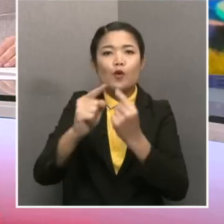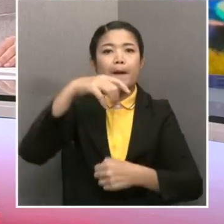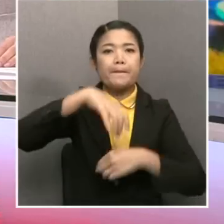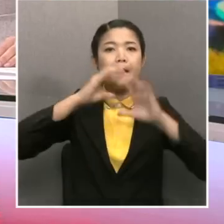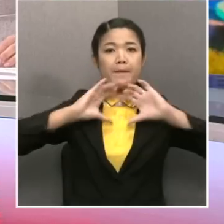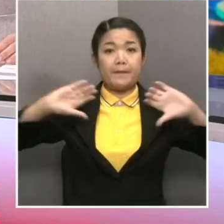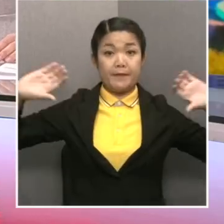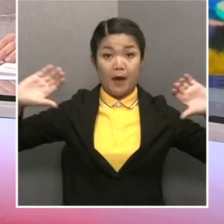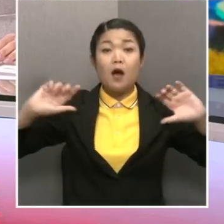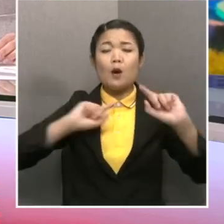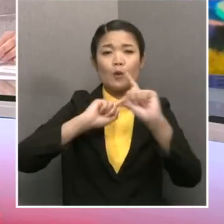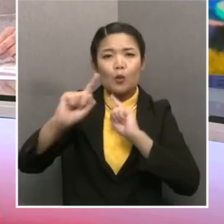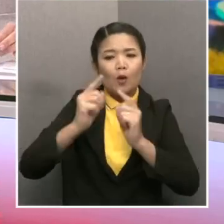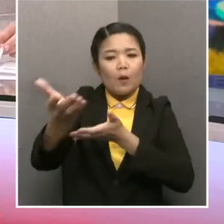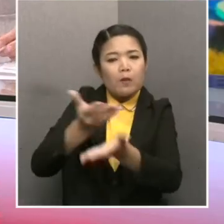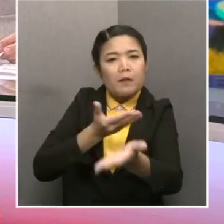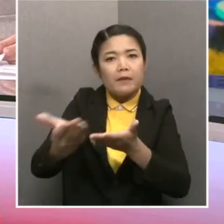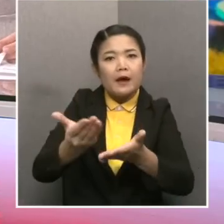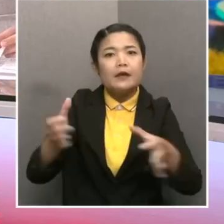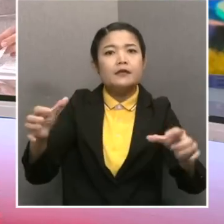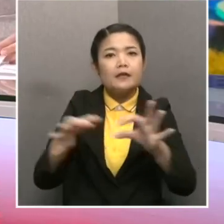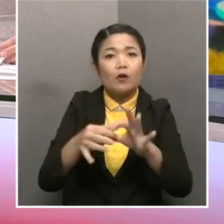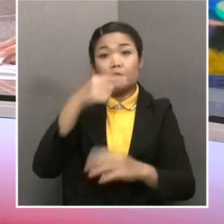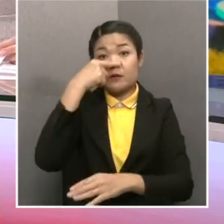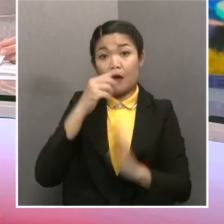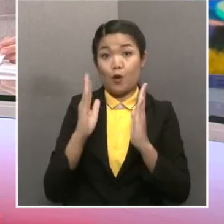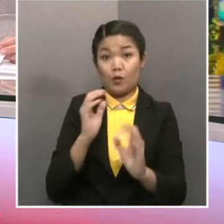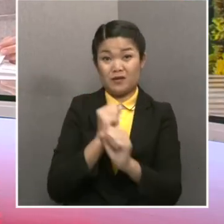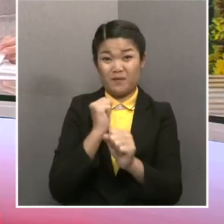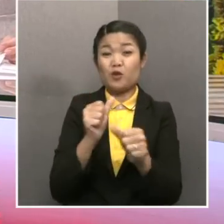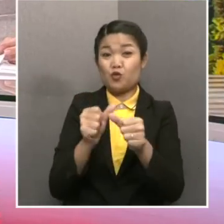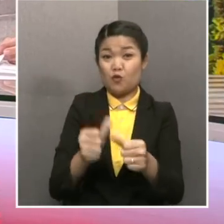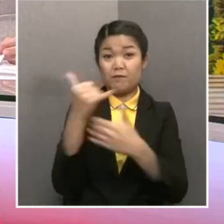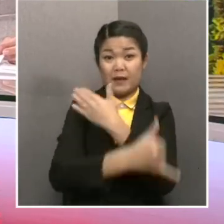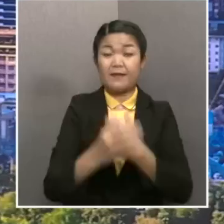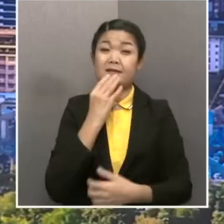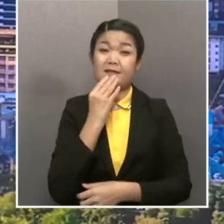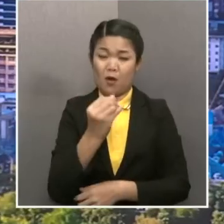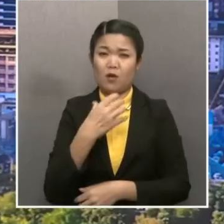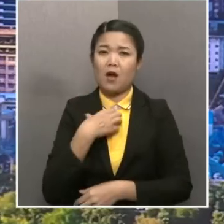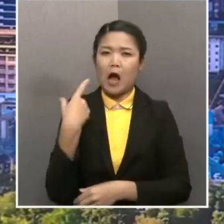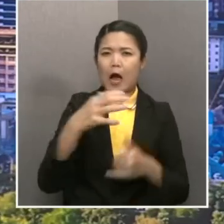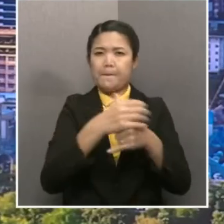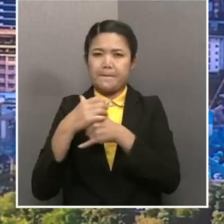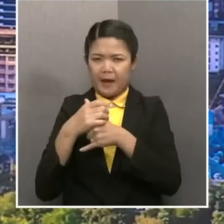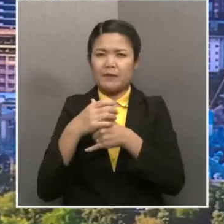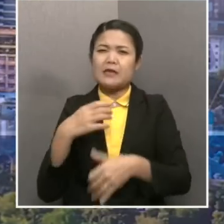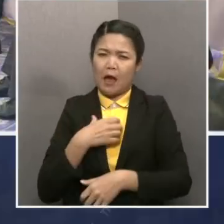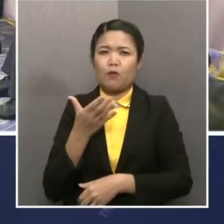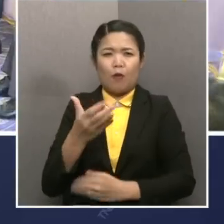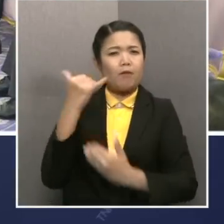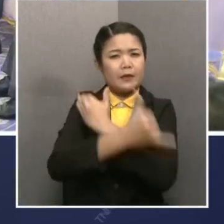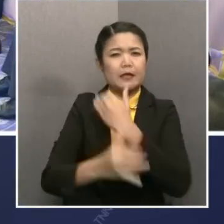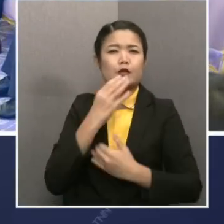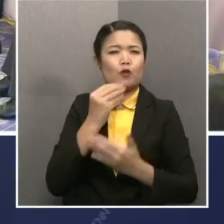ก็คุยกับท่านเรื่องของคนไทยในอิสราเอลโดยเฉพาะคนที่ถูกจับเป็นตัวประกันนะก็อยากให้อิสราเอลเนี่ยช่วยเหลือออกมาให้ได้ซึ่งก็เ